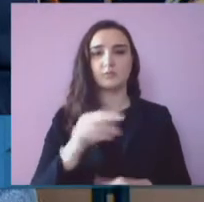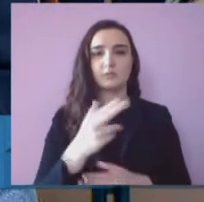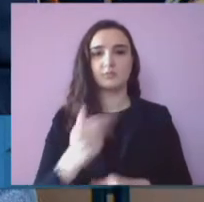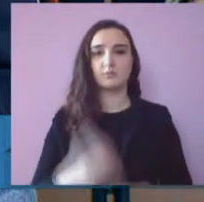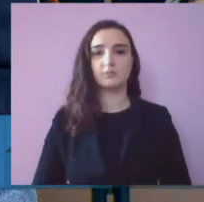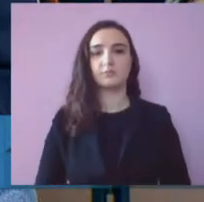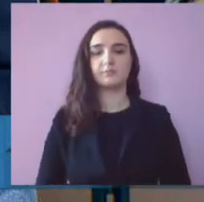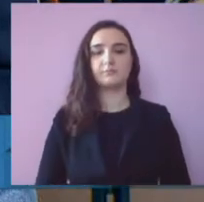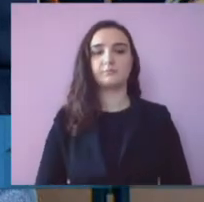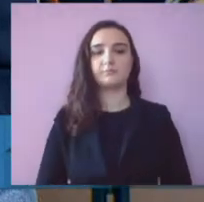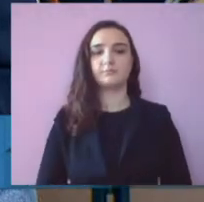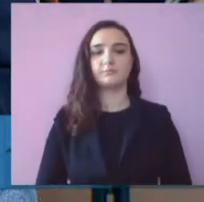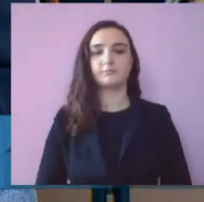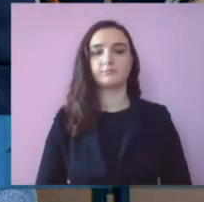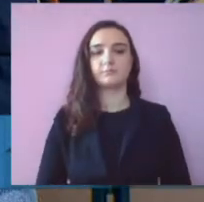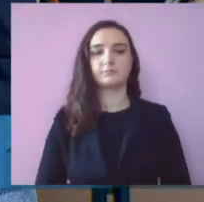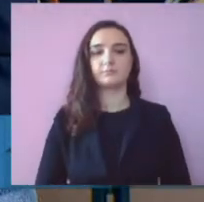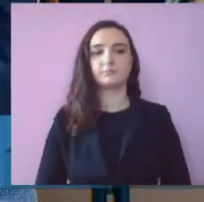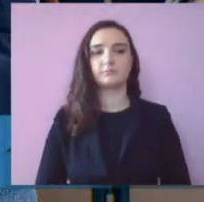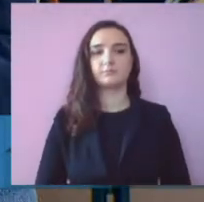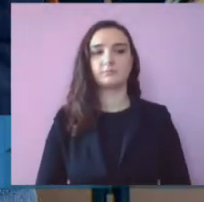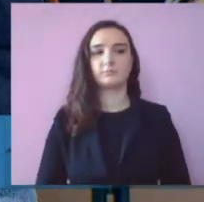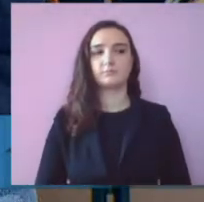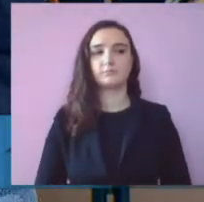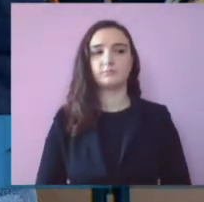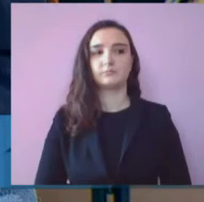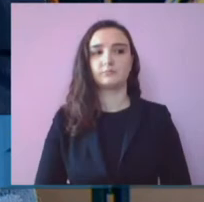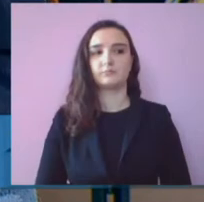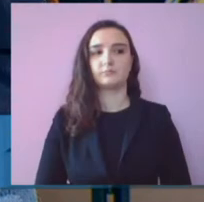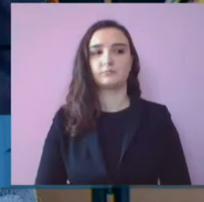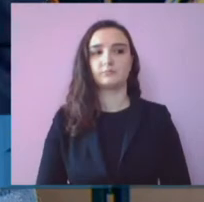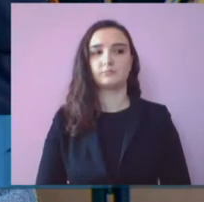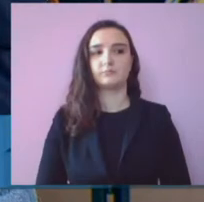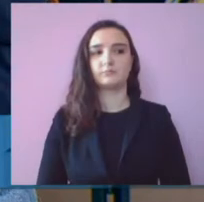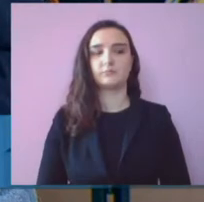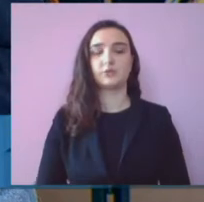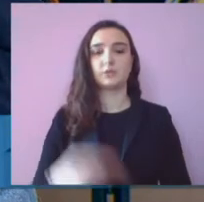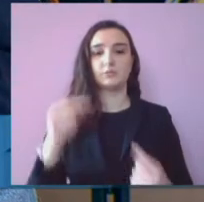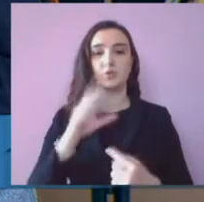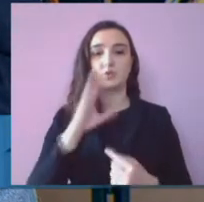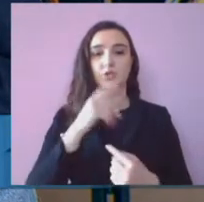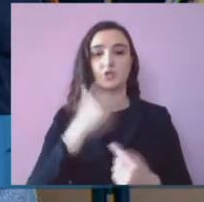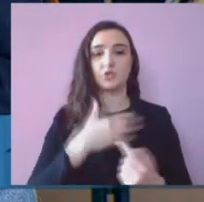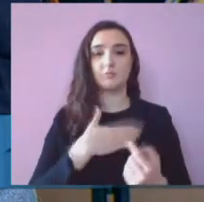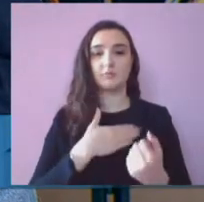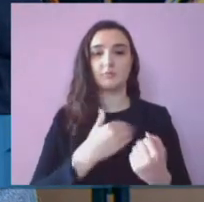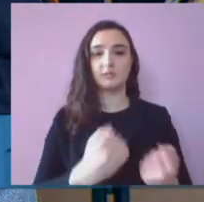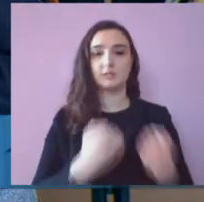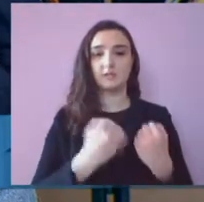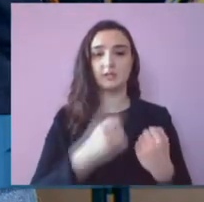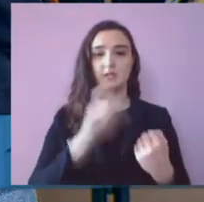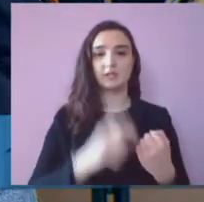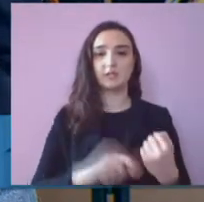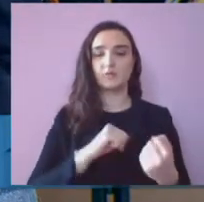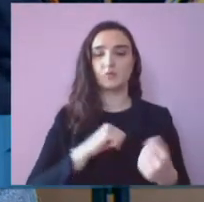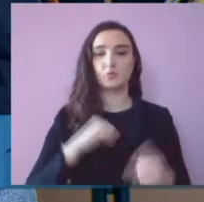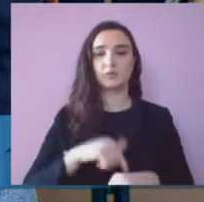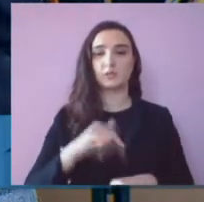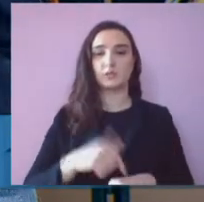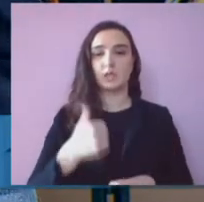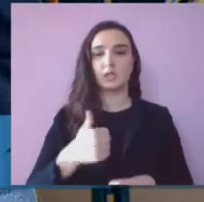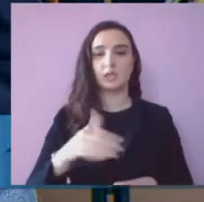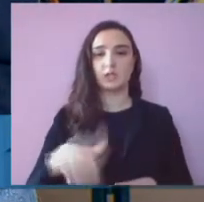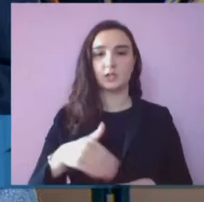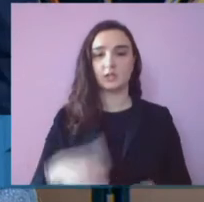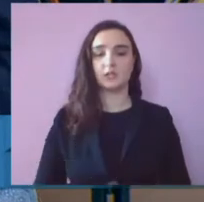მხოლოდ. შესაბამისად, როდესაც ჩემი მცველი თვითონ ვერ არის კარგად, უფრო სწორად,